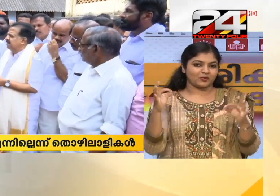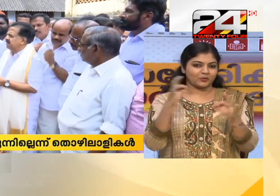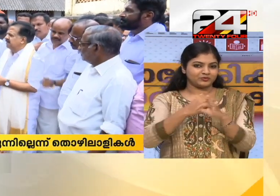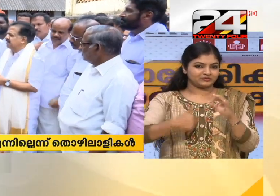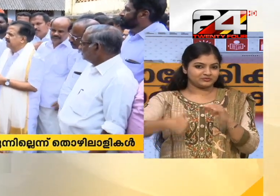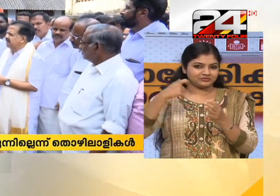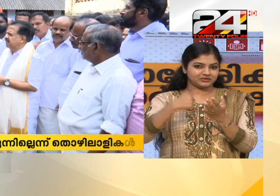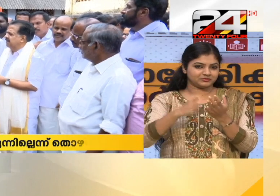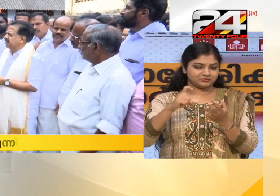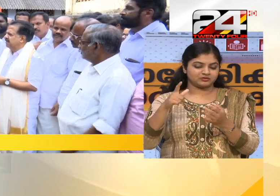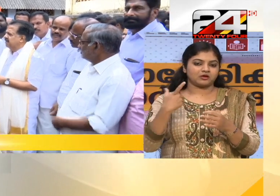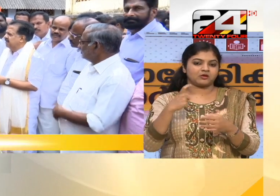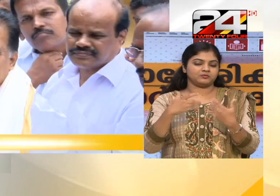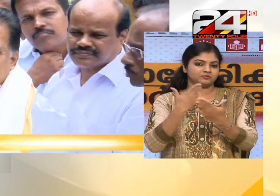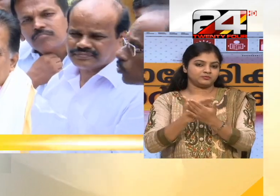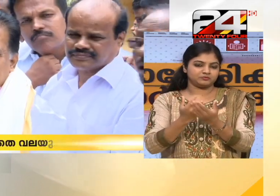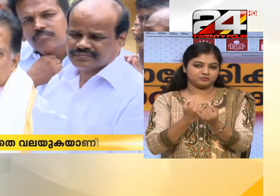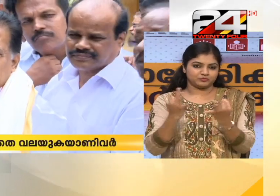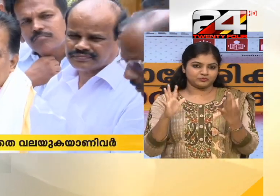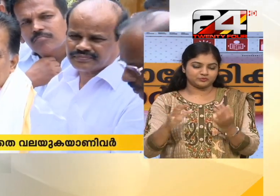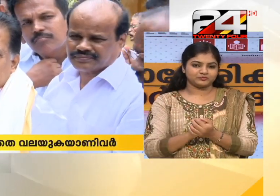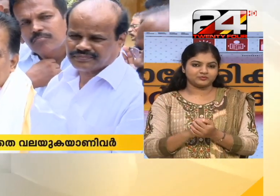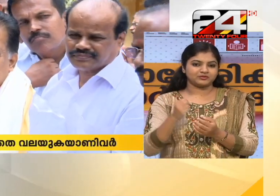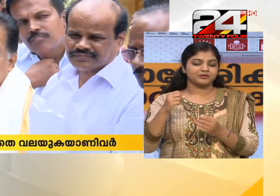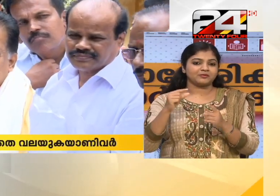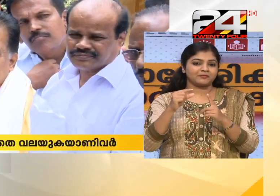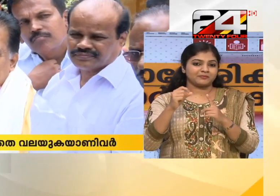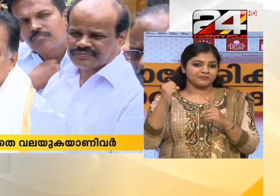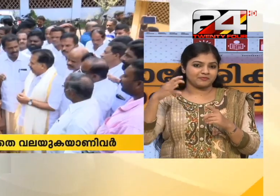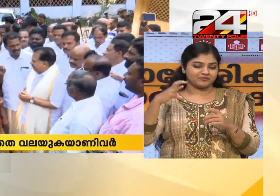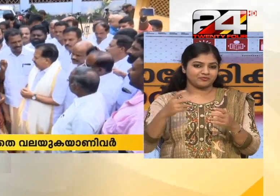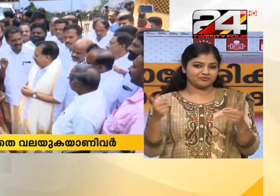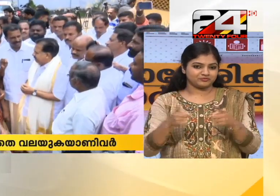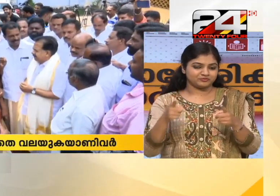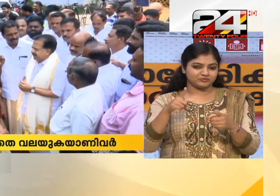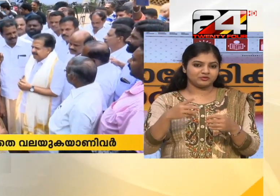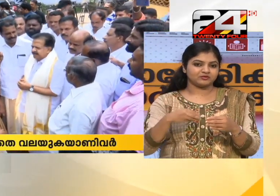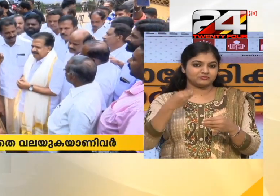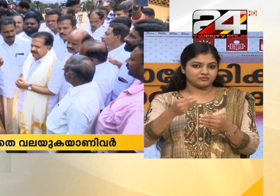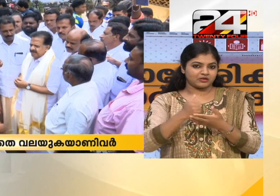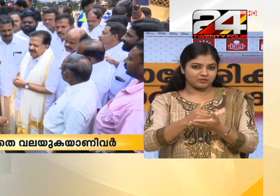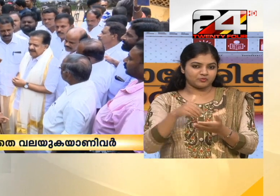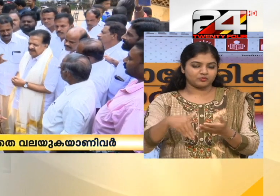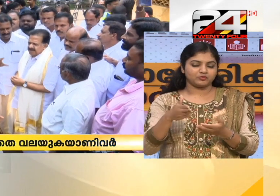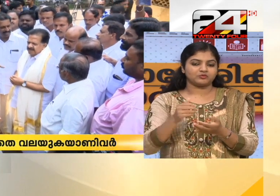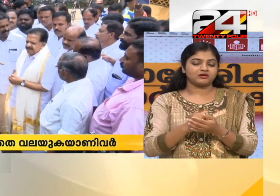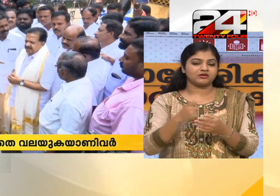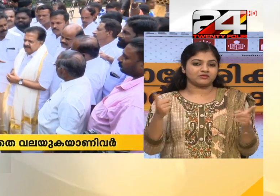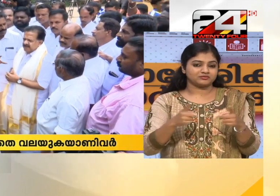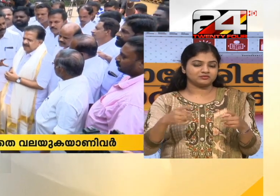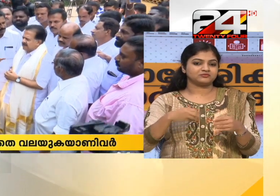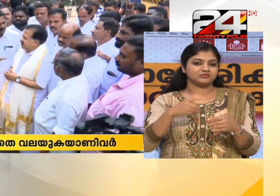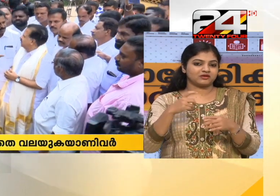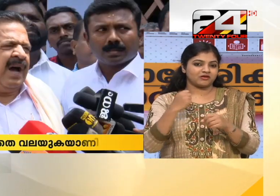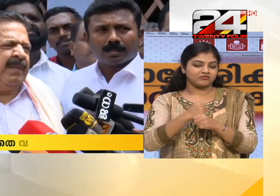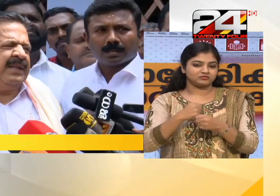മുന്നിലും പരാതി പ്രവാഹമായിരുന്നു. പവർലൂമിനെ സഹായിക്കുന്നതാണ് സർക്കാർ നയമെന്നും കൈത്തറിക്ക് ലഭിച്ചുകൊണ്ടിരുന്ന ആനുകൂല്യങ്ങൾ ഇപ്പോൾ ലഭിക്കുന്നില്ലെന്നും രമേശ്